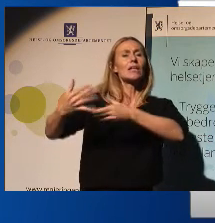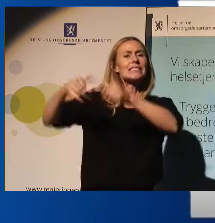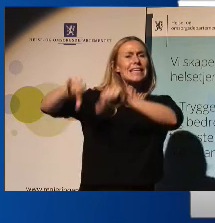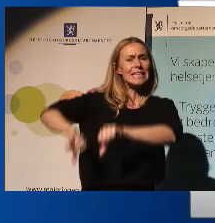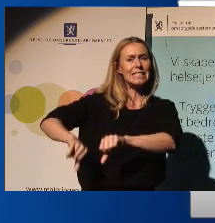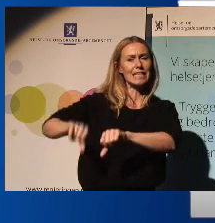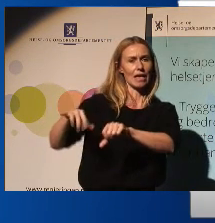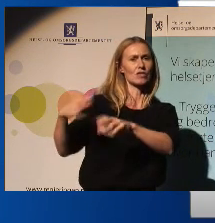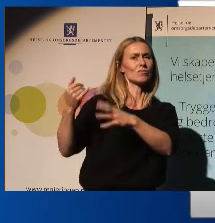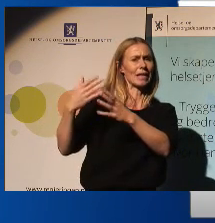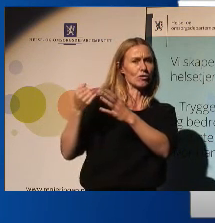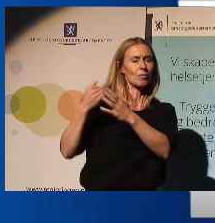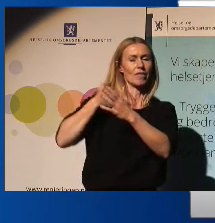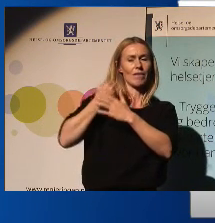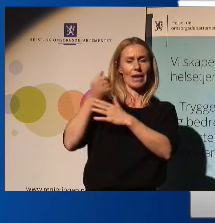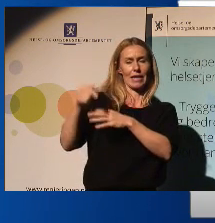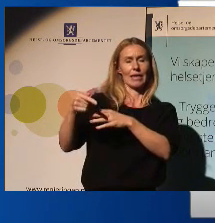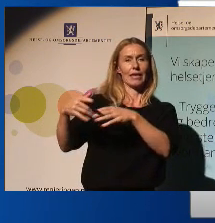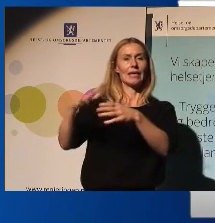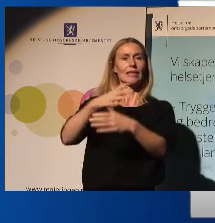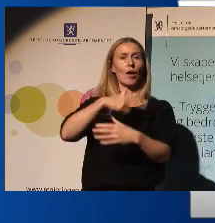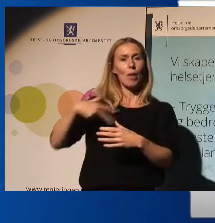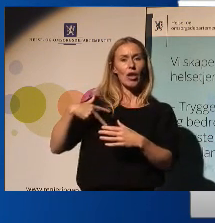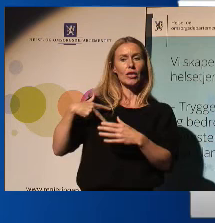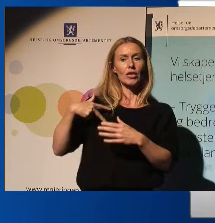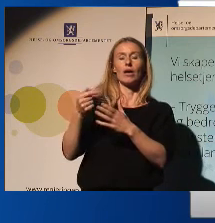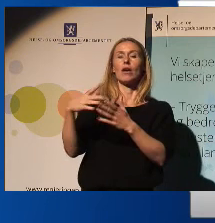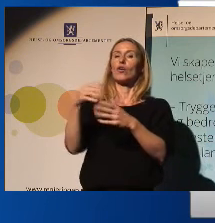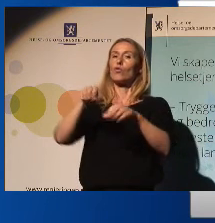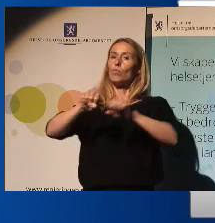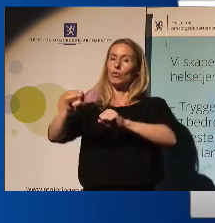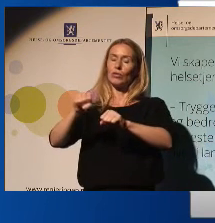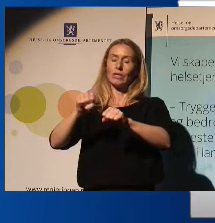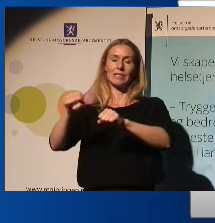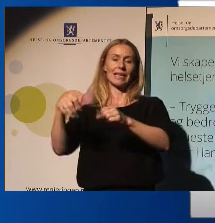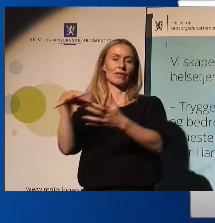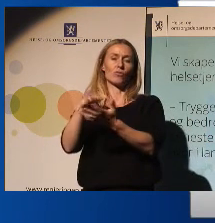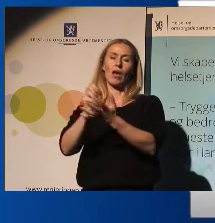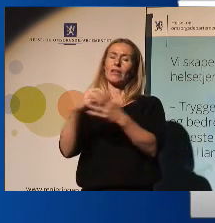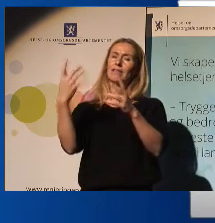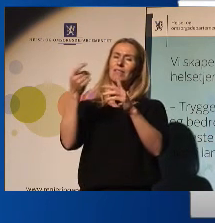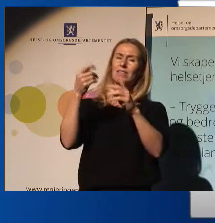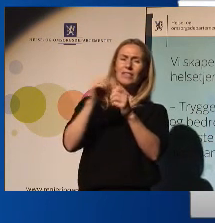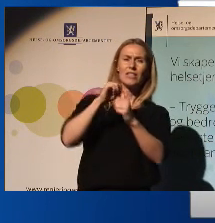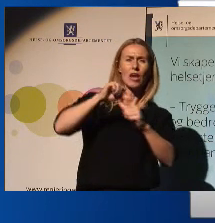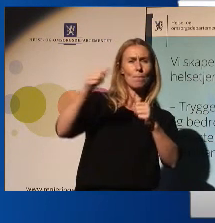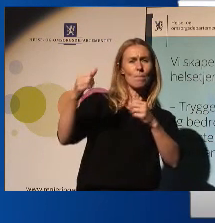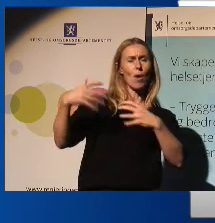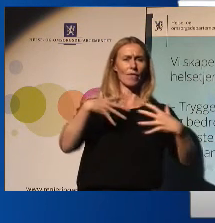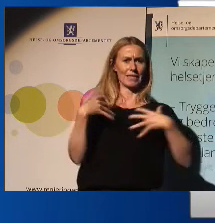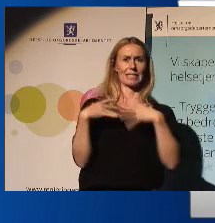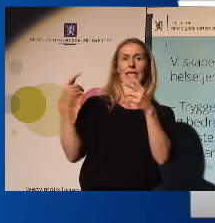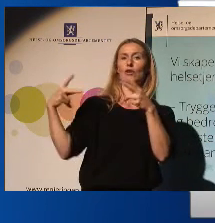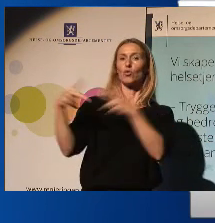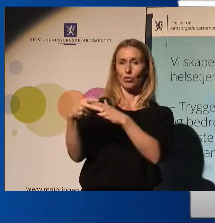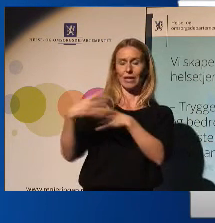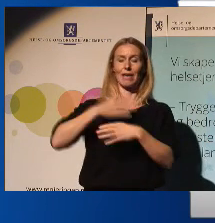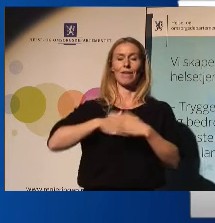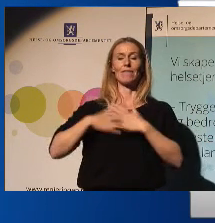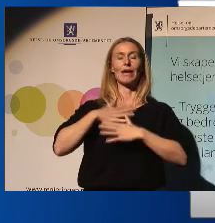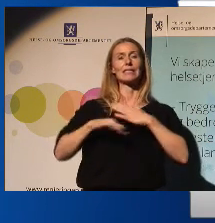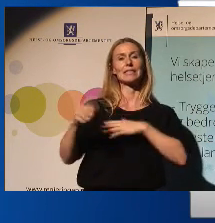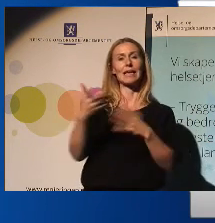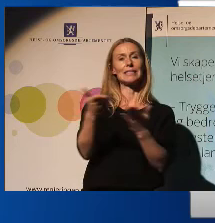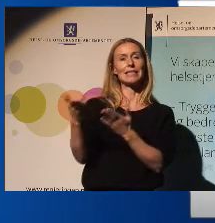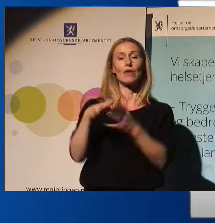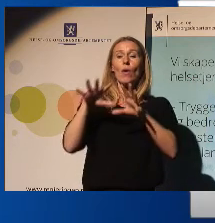hadde dansk kommunesektor gjennomført drastiske kutt i finansieringen av velferdstjenester, og hele